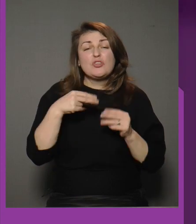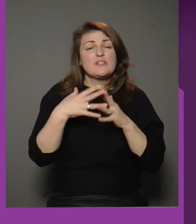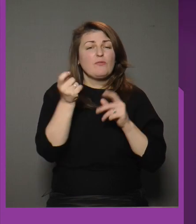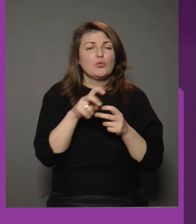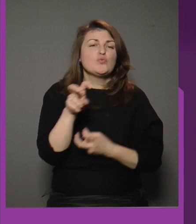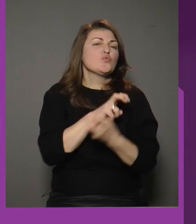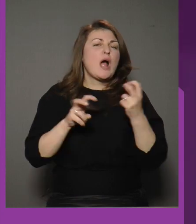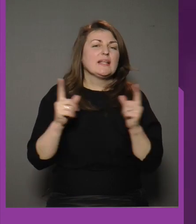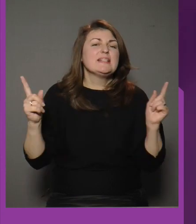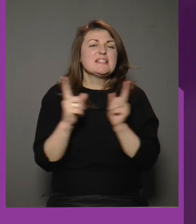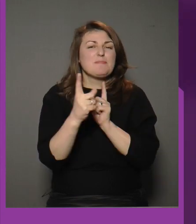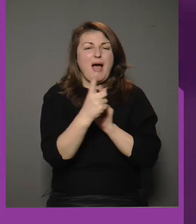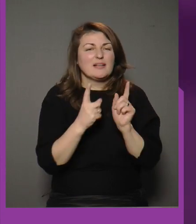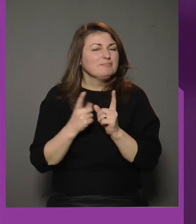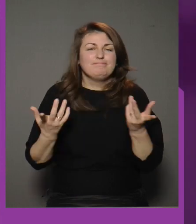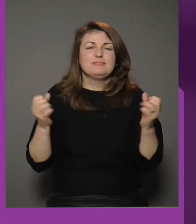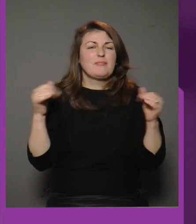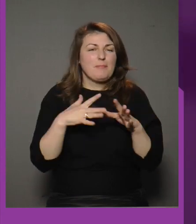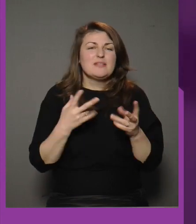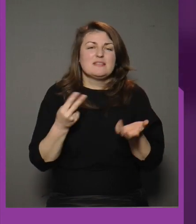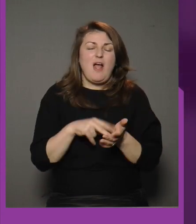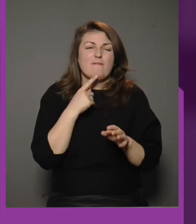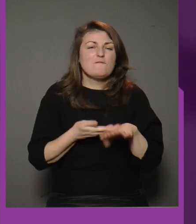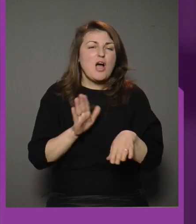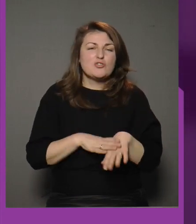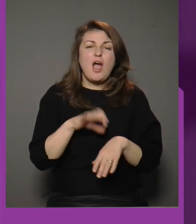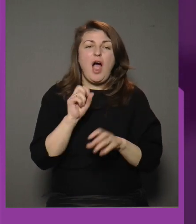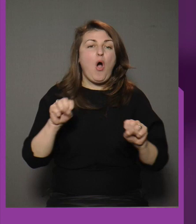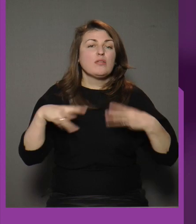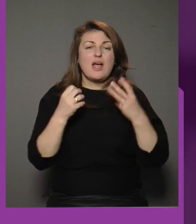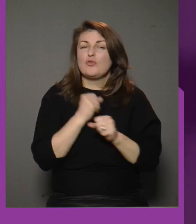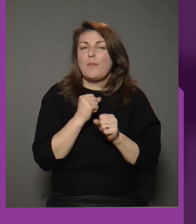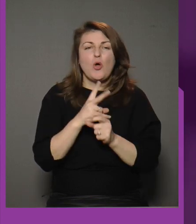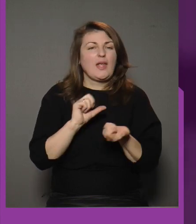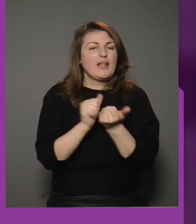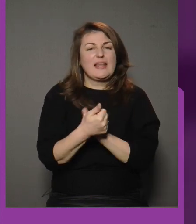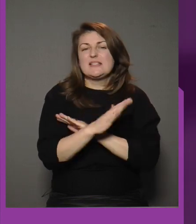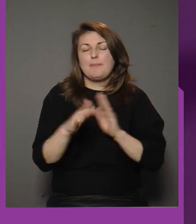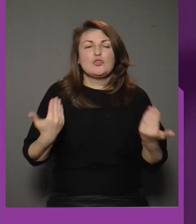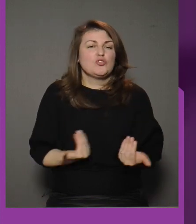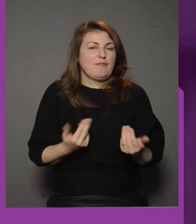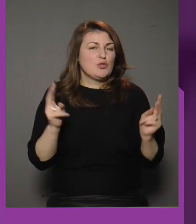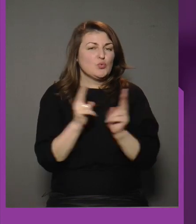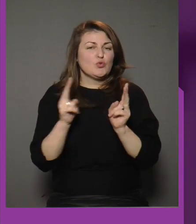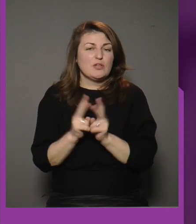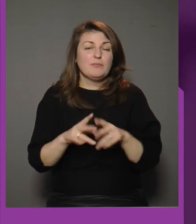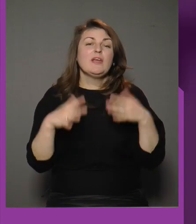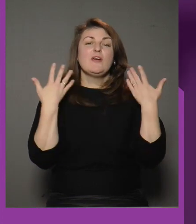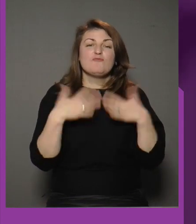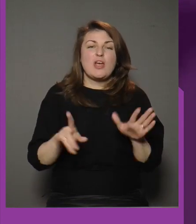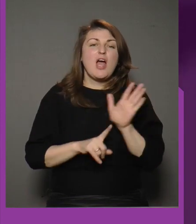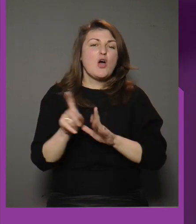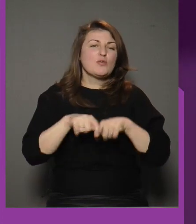шукати спаринг-партнерів та збиратися стало важче, а онлайн-робота не замінює живі зустрічі. Вже